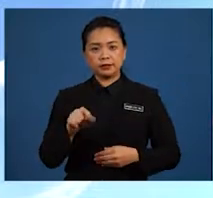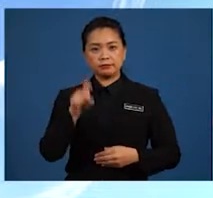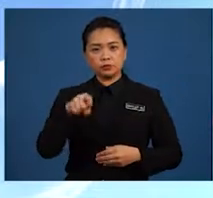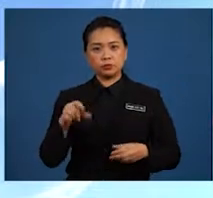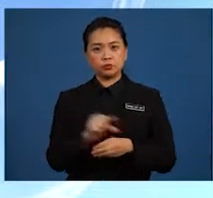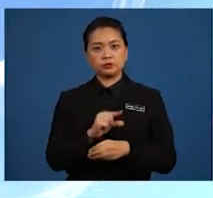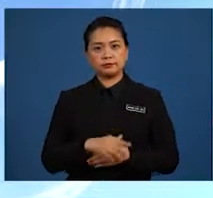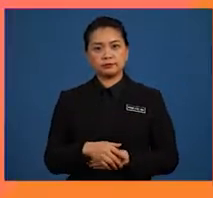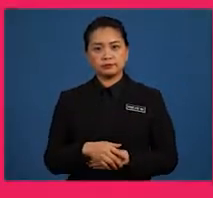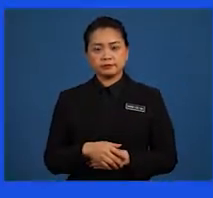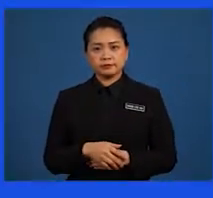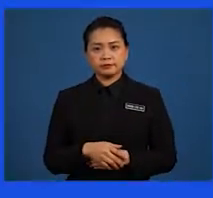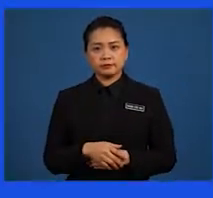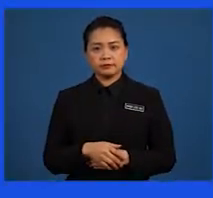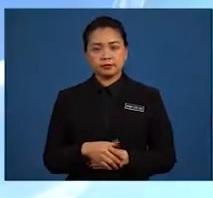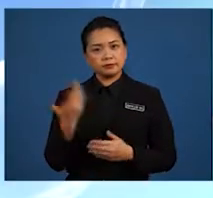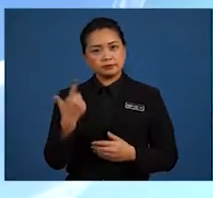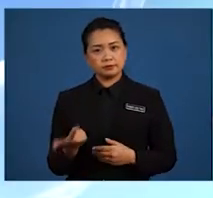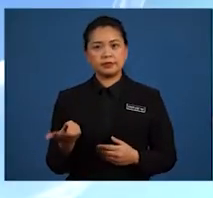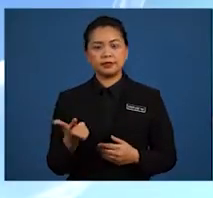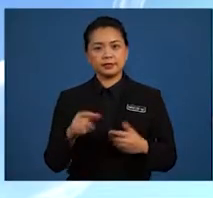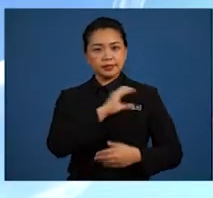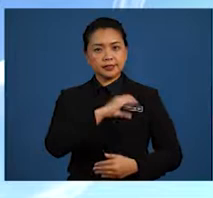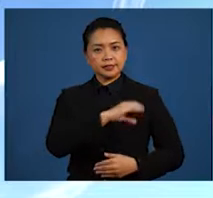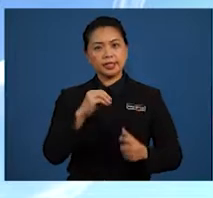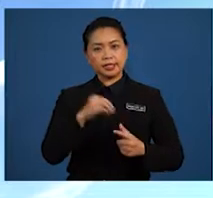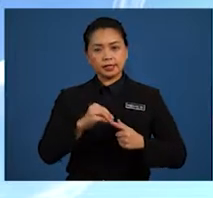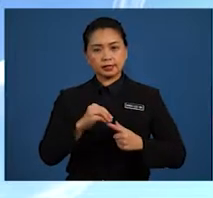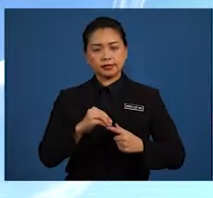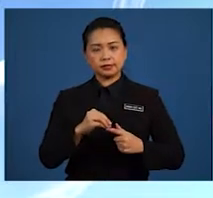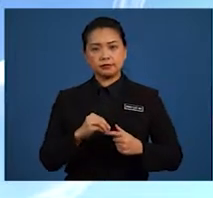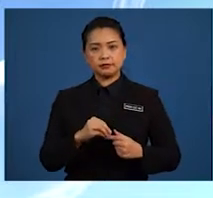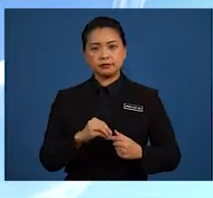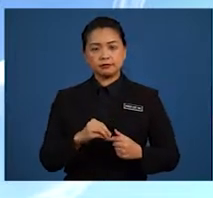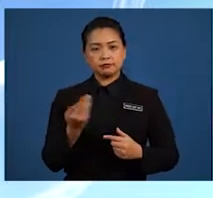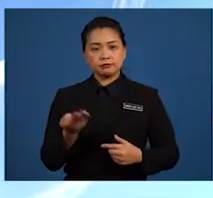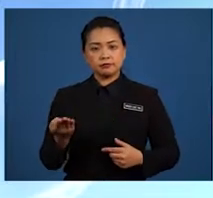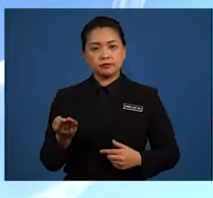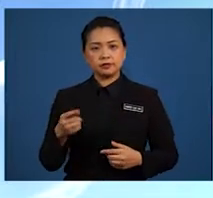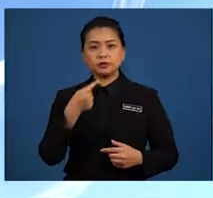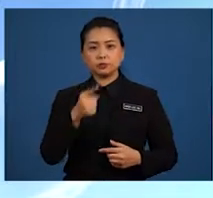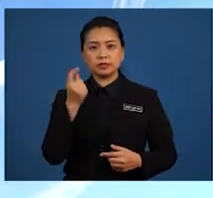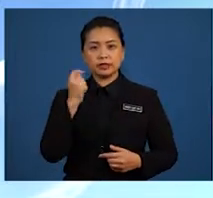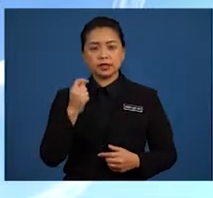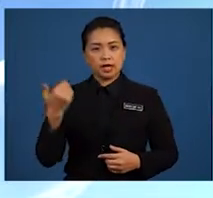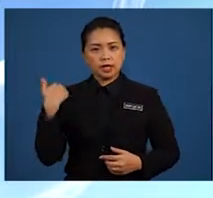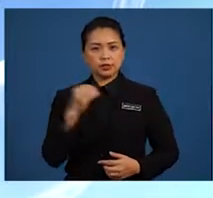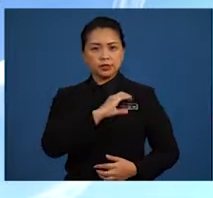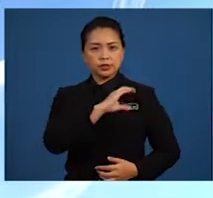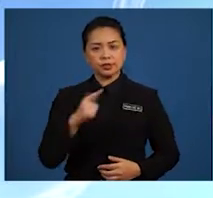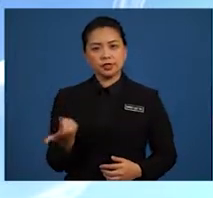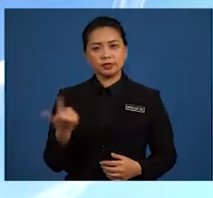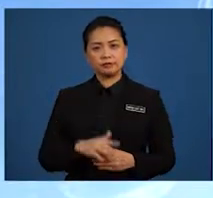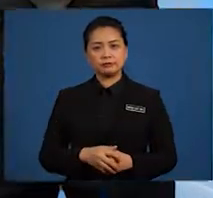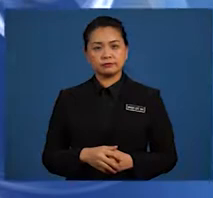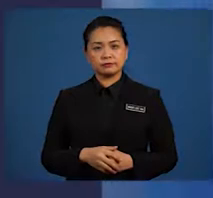hendak digunakan selain ciri-ciri atau kriteria yang disebutkan tadi terdapat juga ciri-ciri